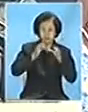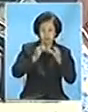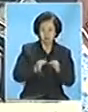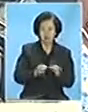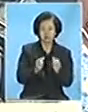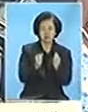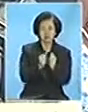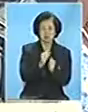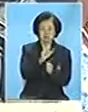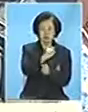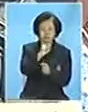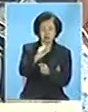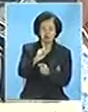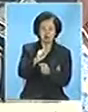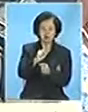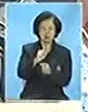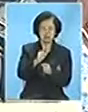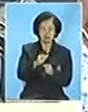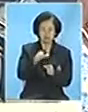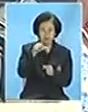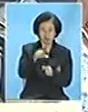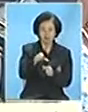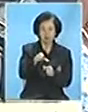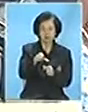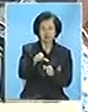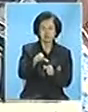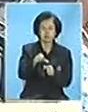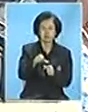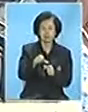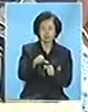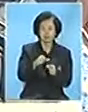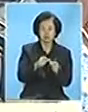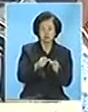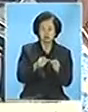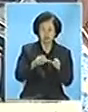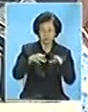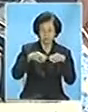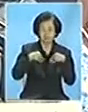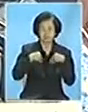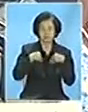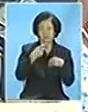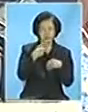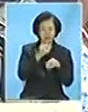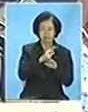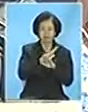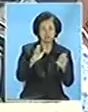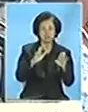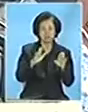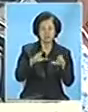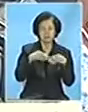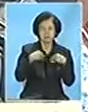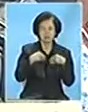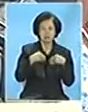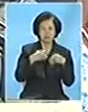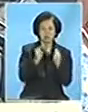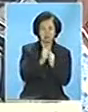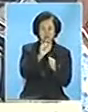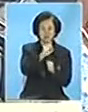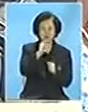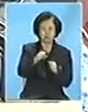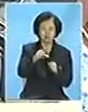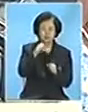รกรุณากดปุ่มเห็นด้วยท่านผู้ใดที่ไม่เห็นชอบด้วยกับสภาผู้แทนราษฎรก